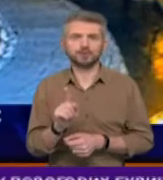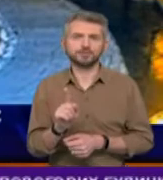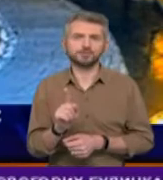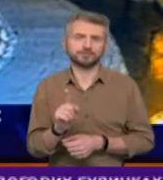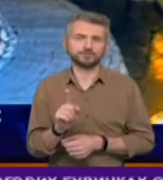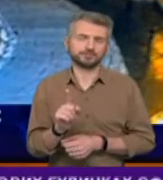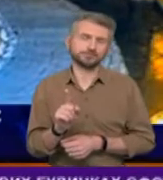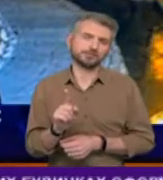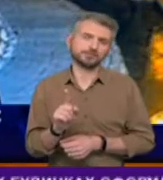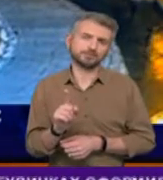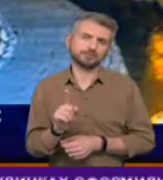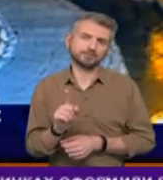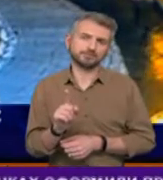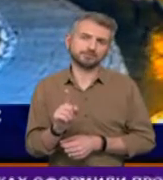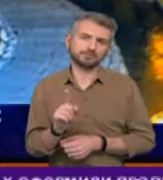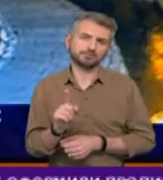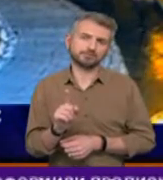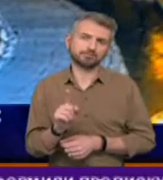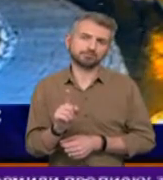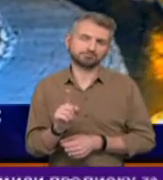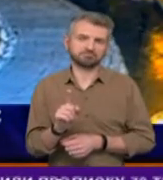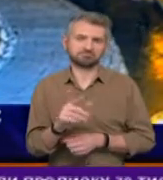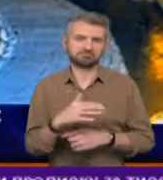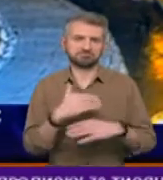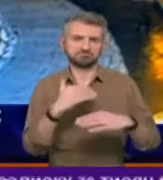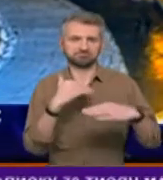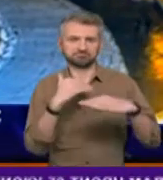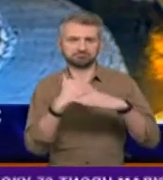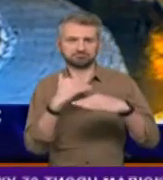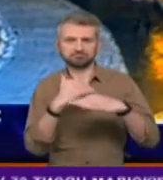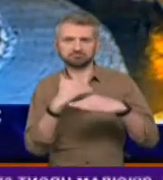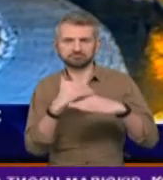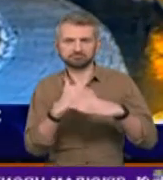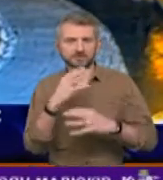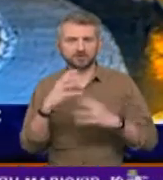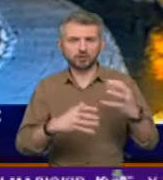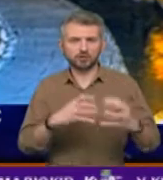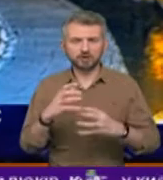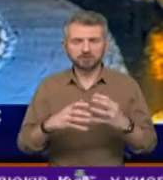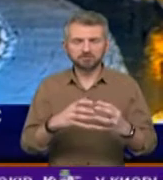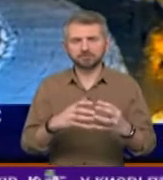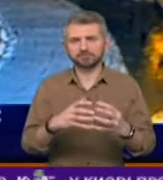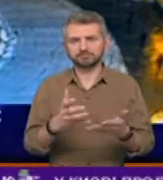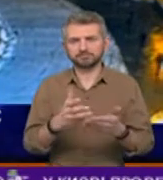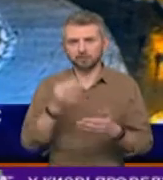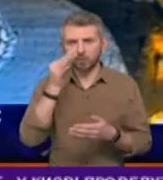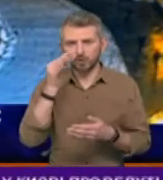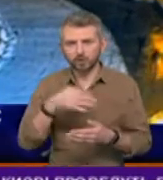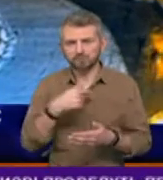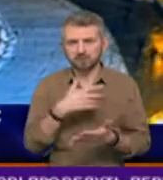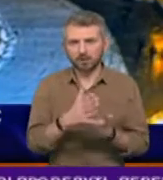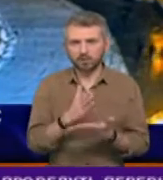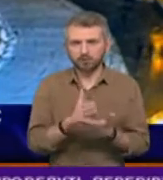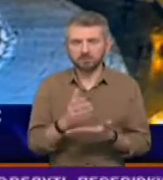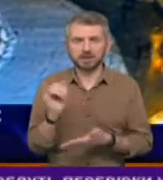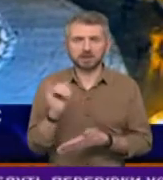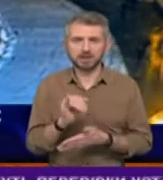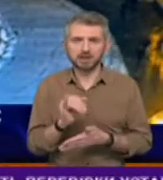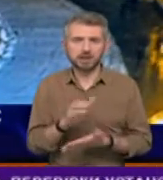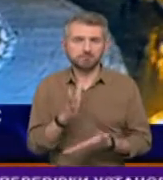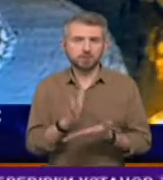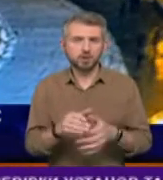з таких територій, для містян, для селищних випускників? Наскільки я знаю, головний